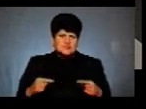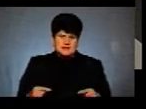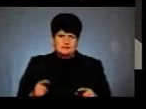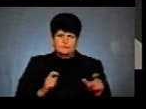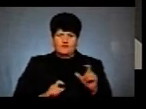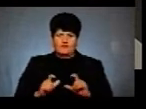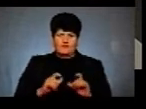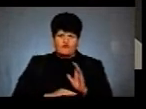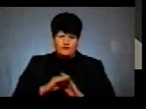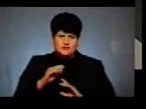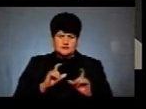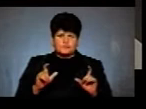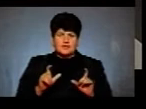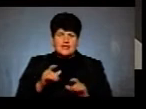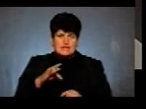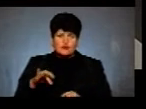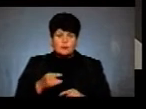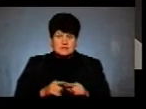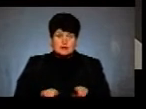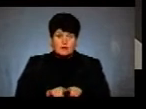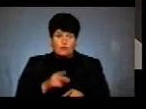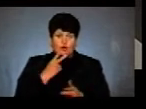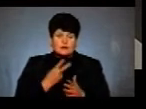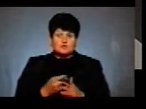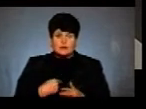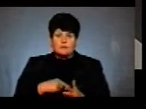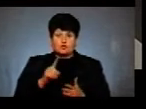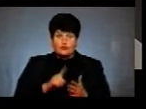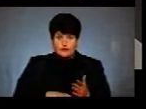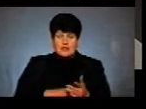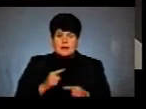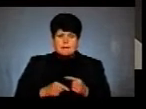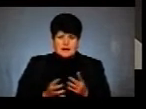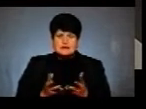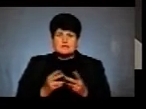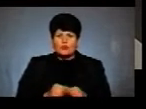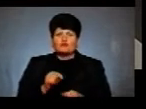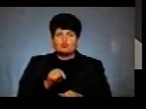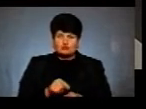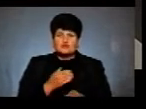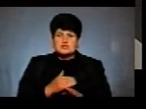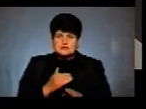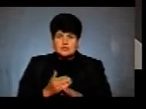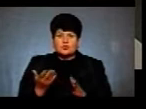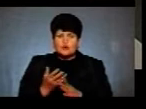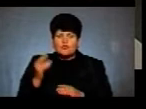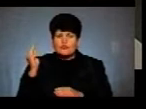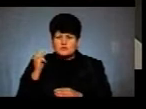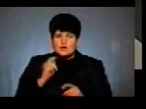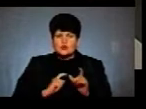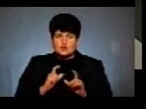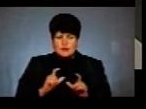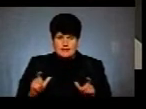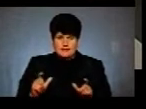Європи. Це теж показник того, що нам довіряють і перезараховують ту частину, яку вивчають студенти